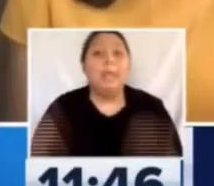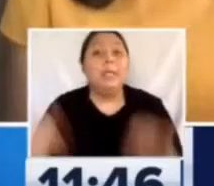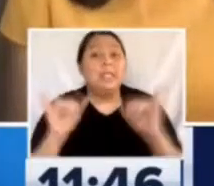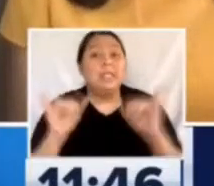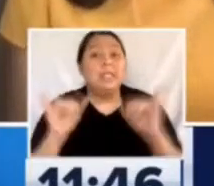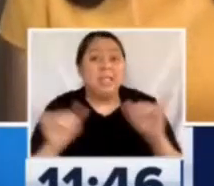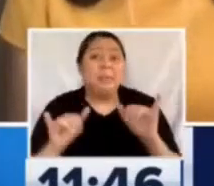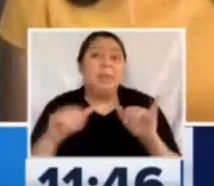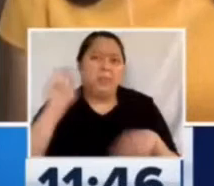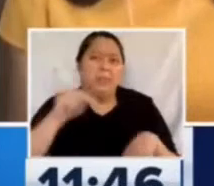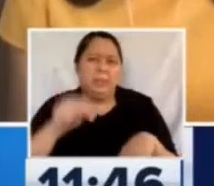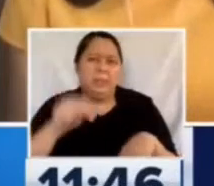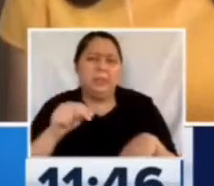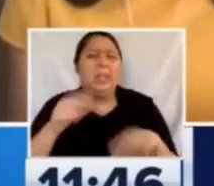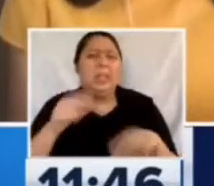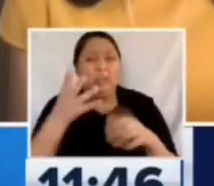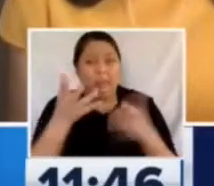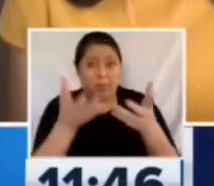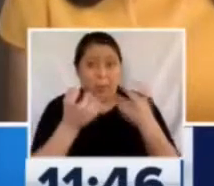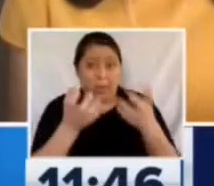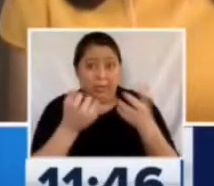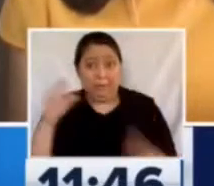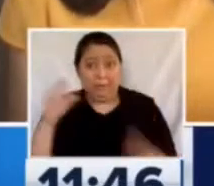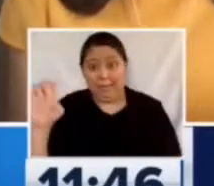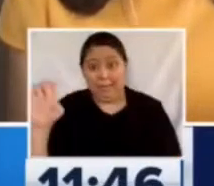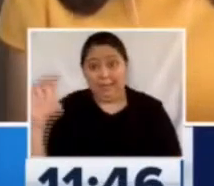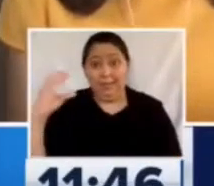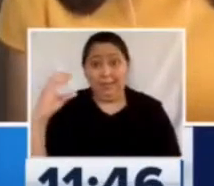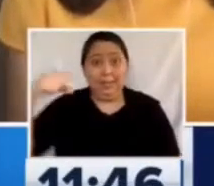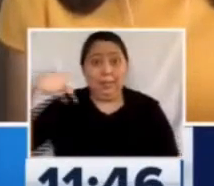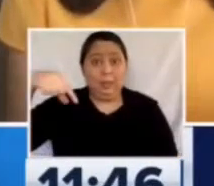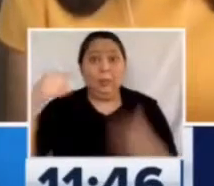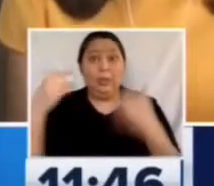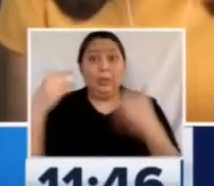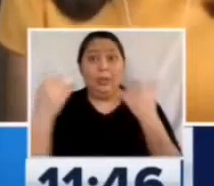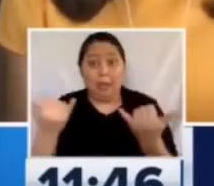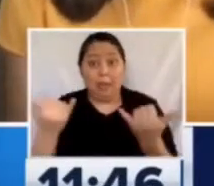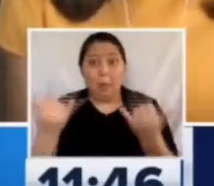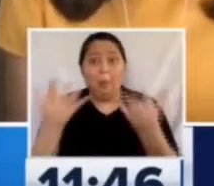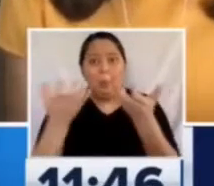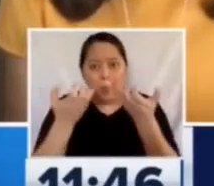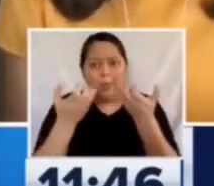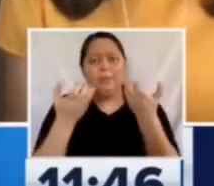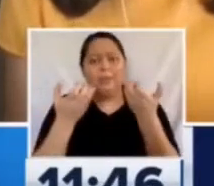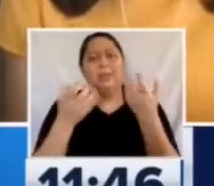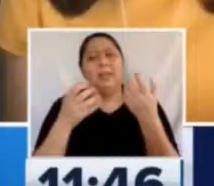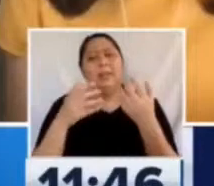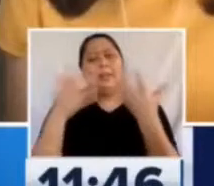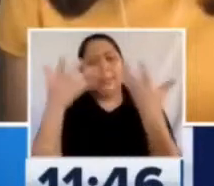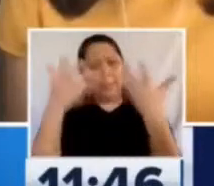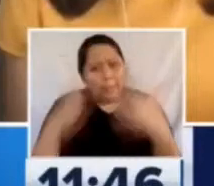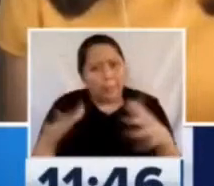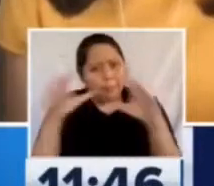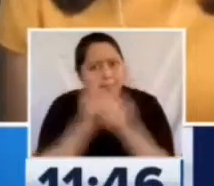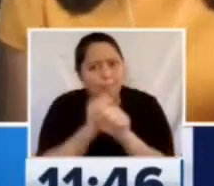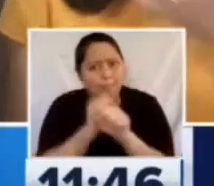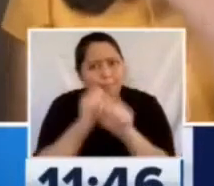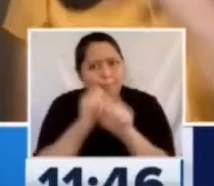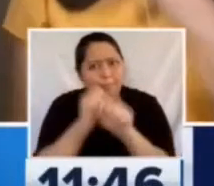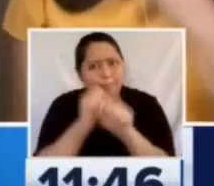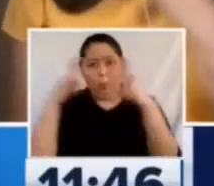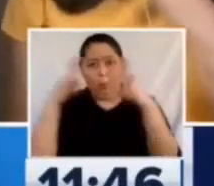time yung pangkabuhayan po ng iyong mga kababayan. Inilunsad niyo po kamakailan yung Taguig Online Resources and Community.